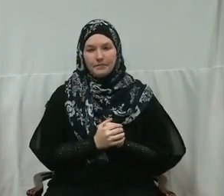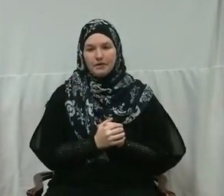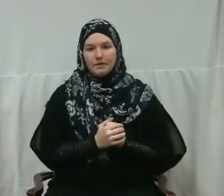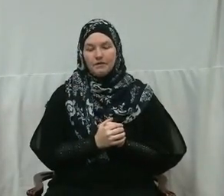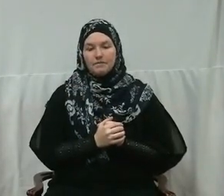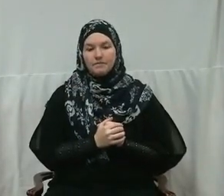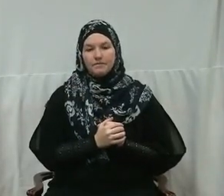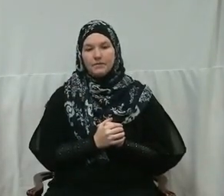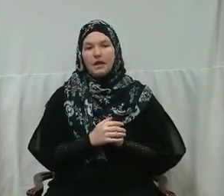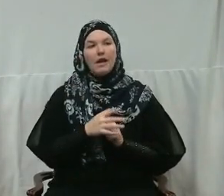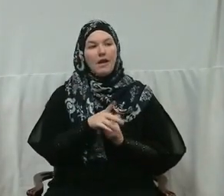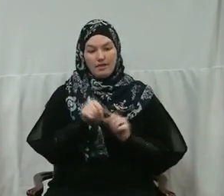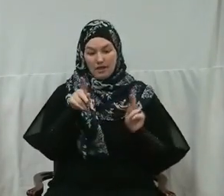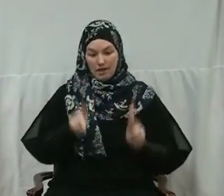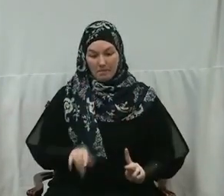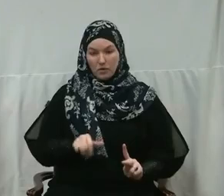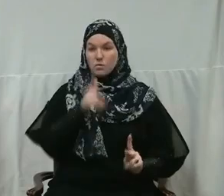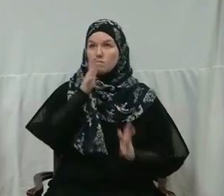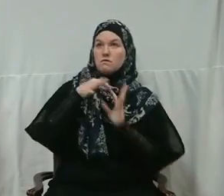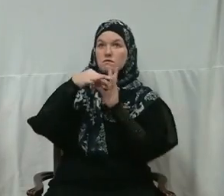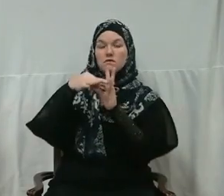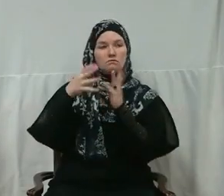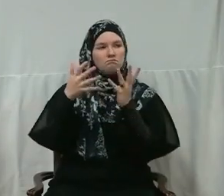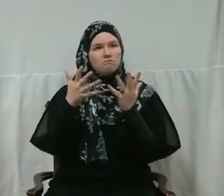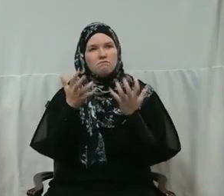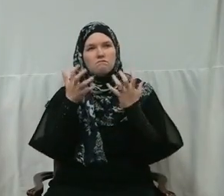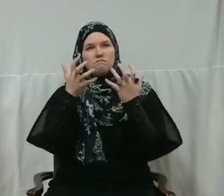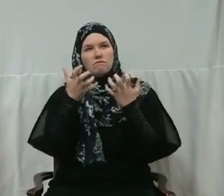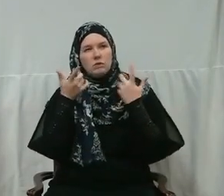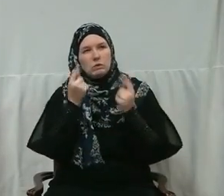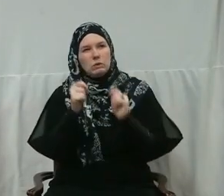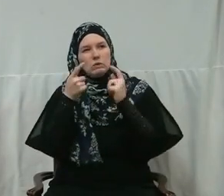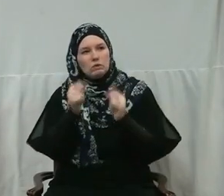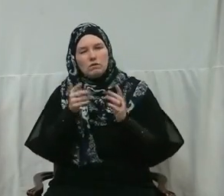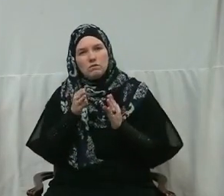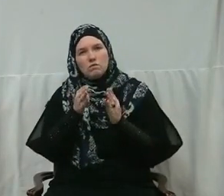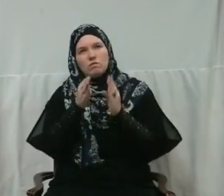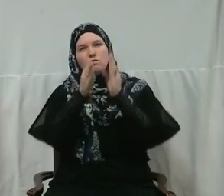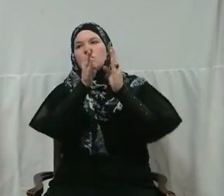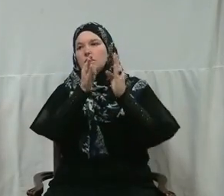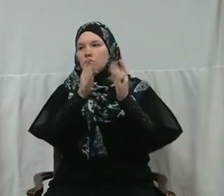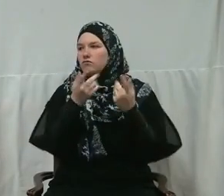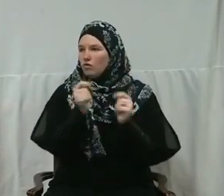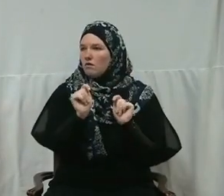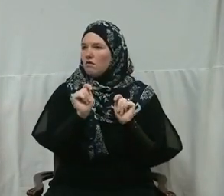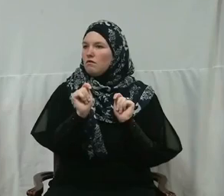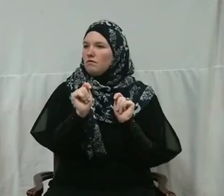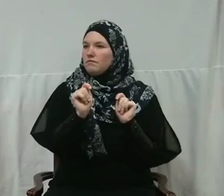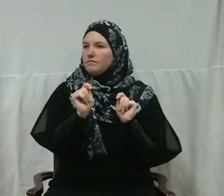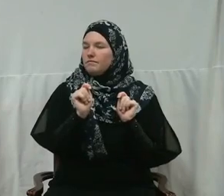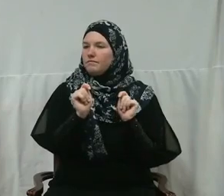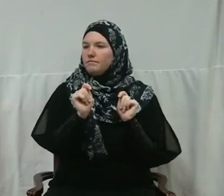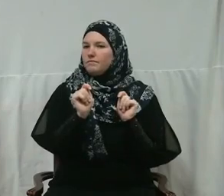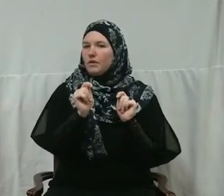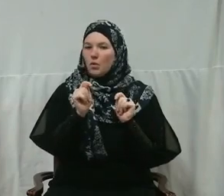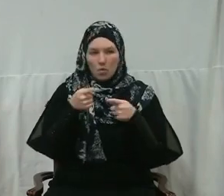strove to earn his path to his faith the way it should be. وَهُوَ مُؤْمِنٌ.